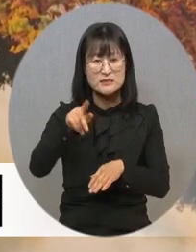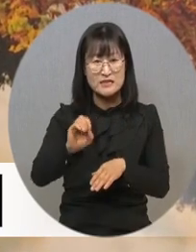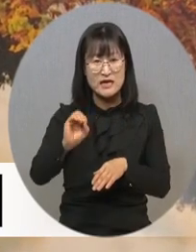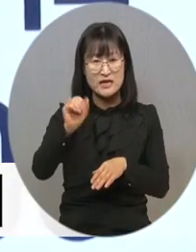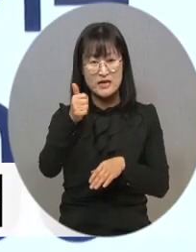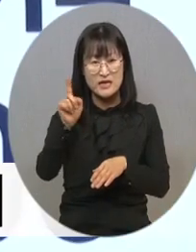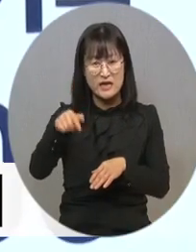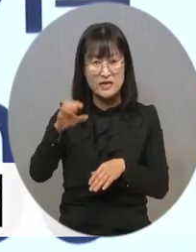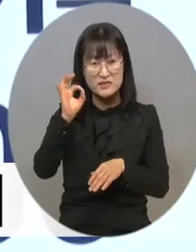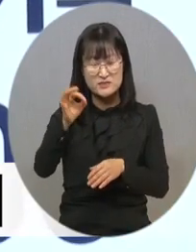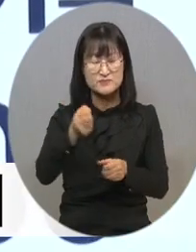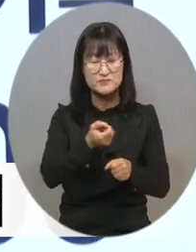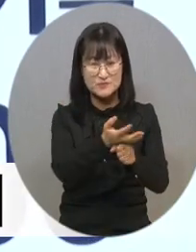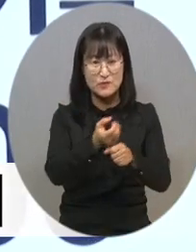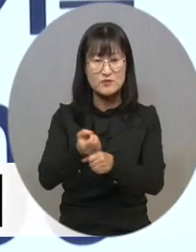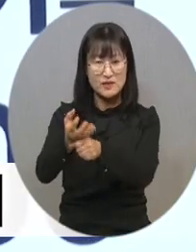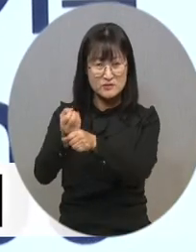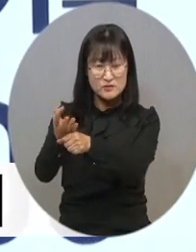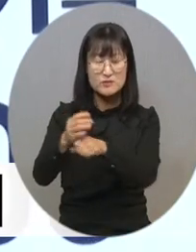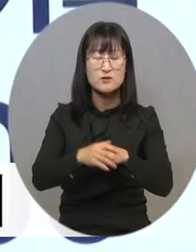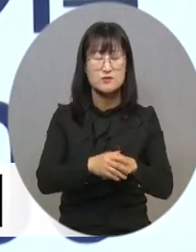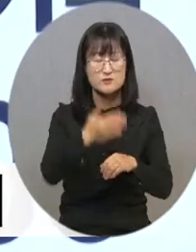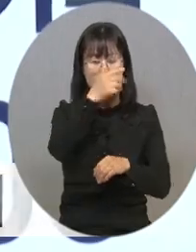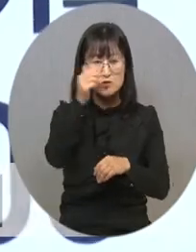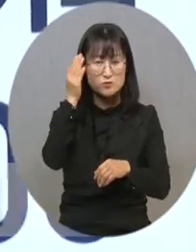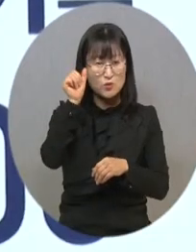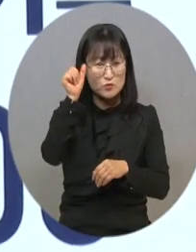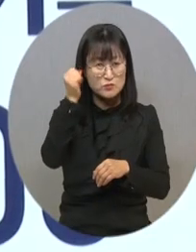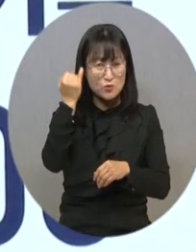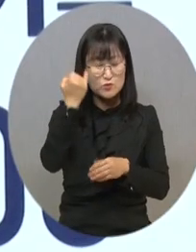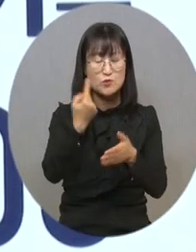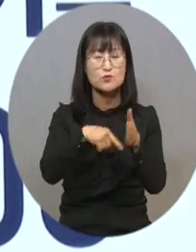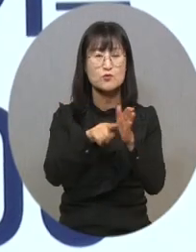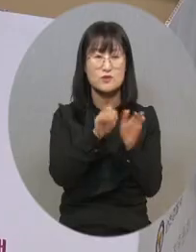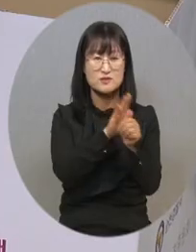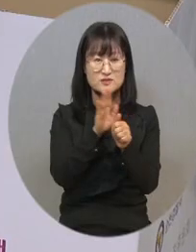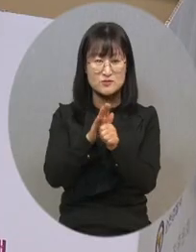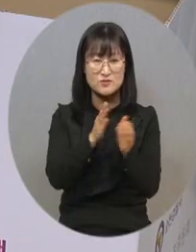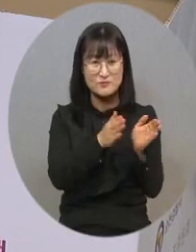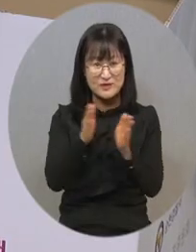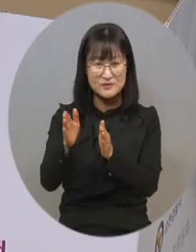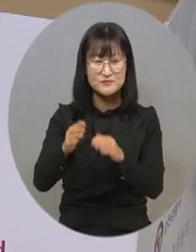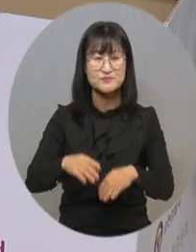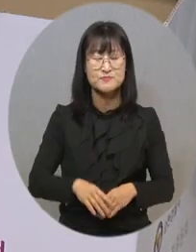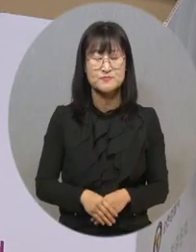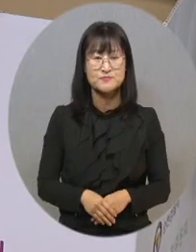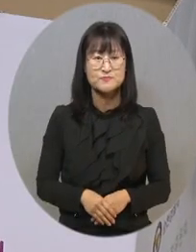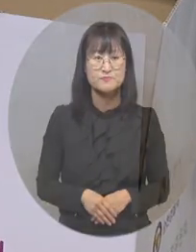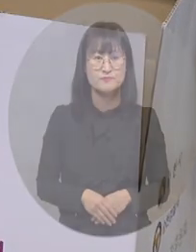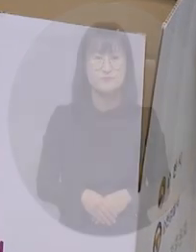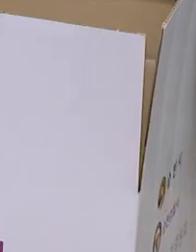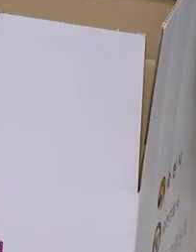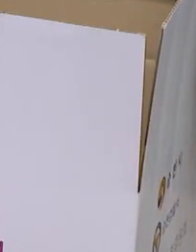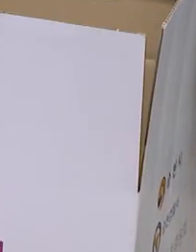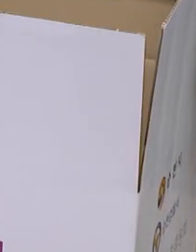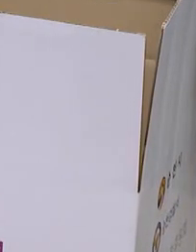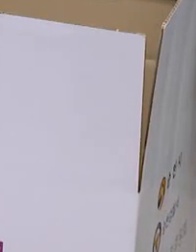열려 지역 청소년을 위한 다양한 지원이 이어졌습니다 복지 T 뉴스 김정현입니다